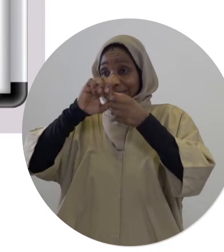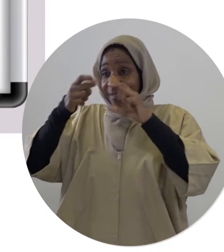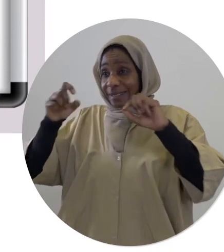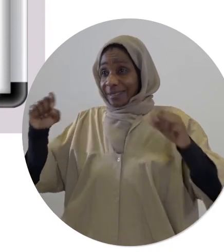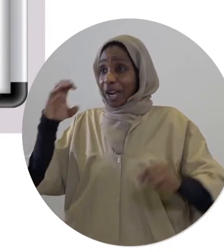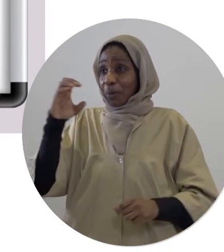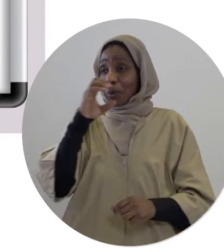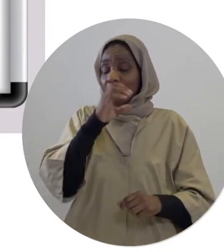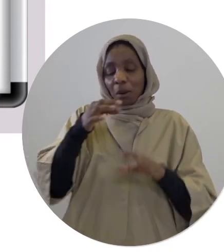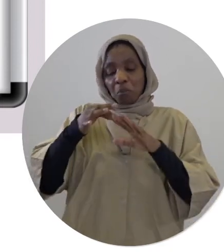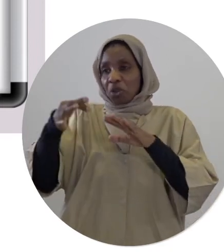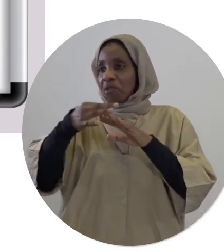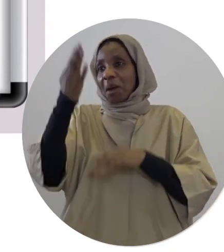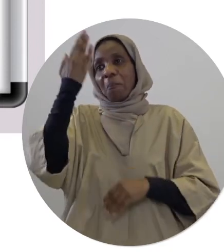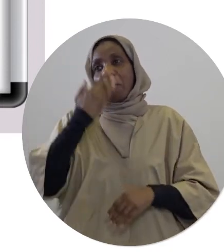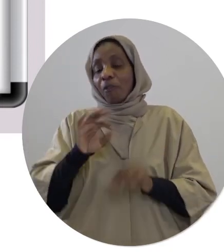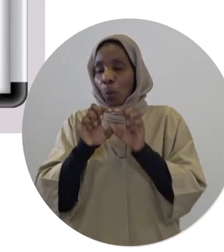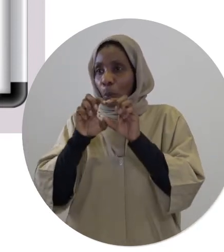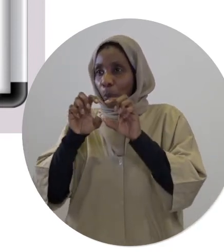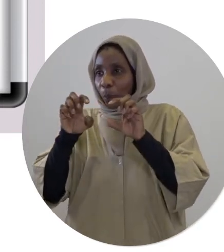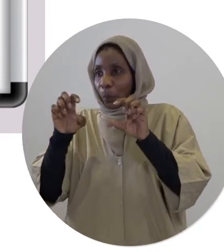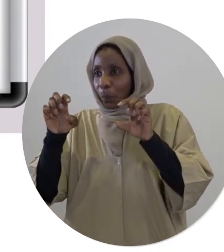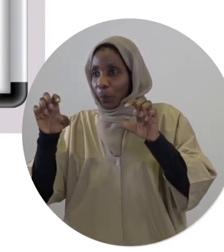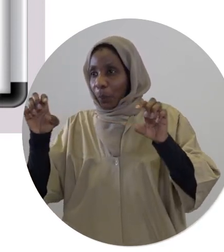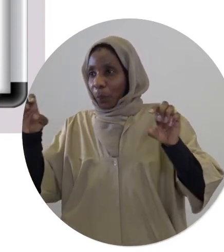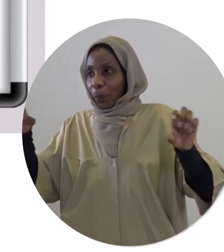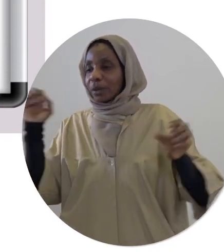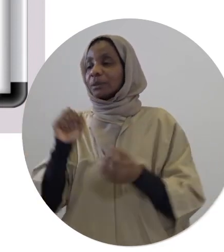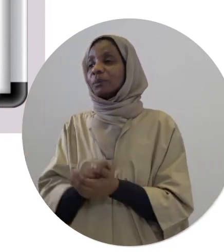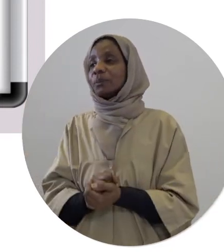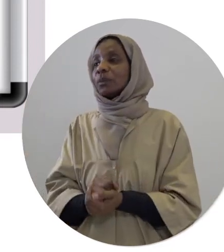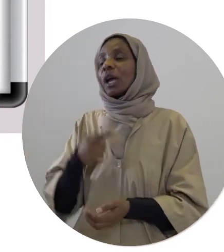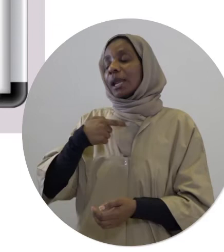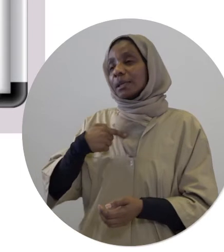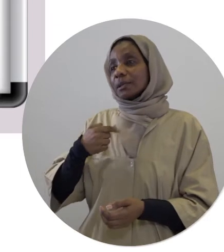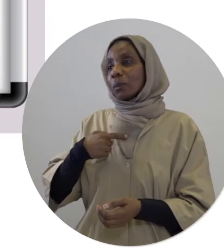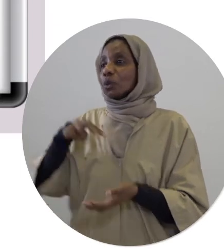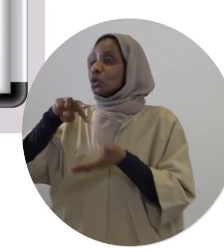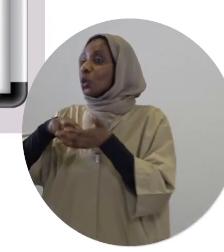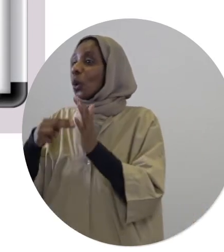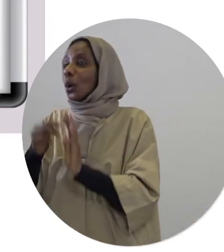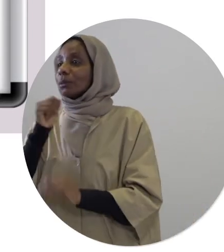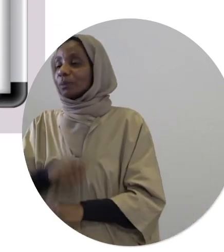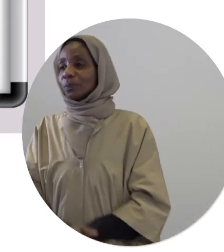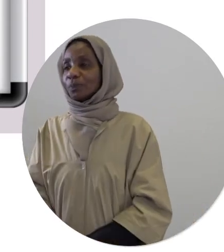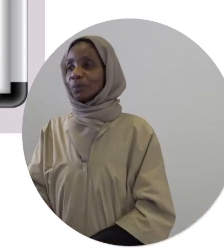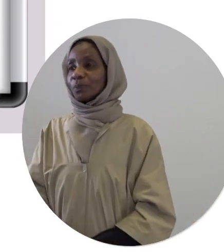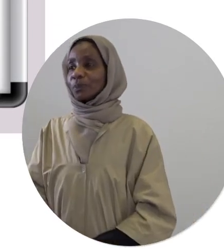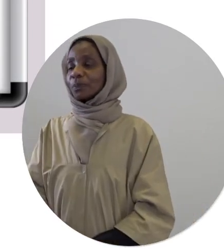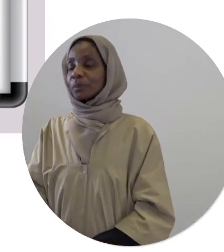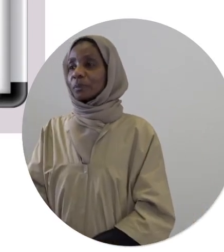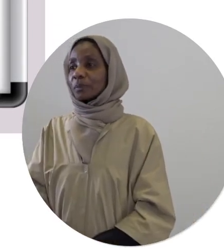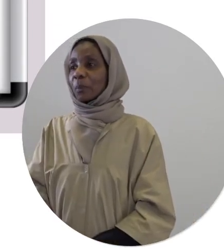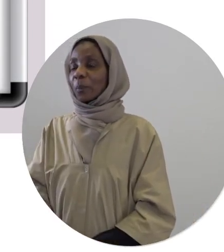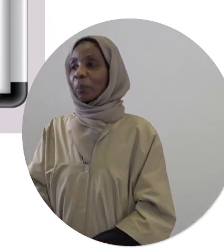تسمية للسلسلة الكربونية غير المتفرعة، وكذلك سنتناول التسمية للسلسلة الكربونية المتفرعة.